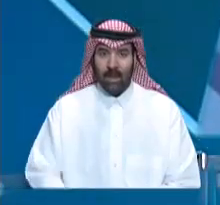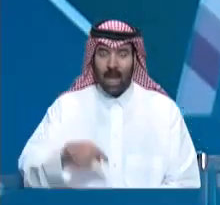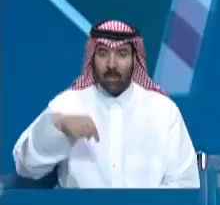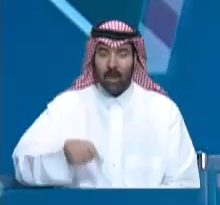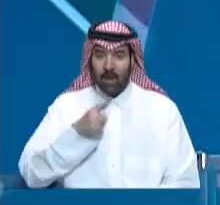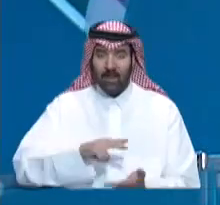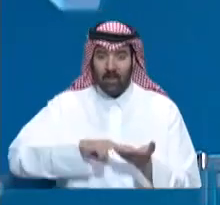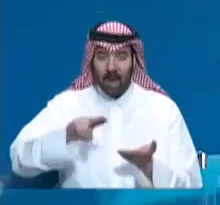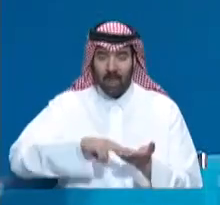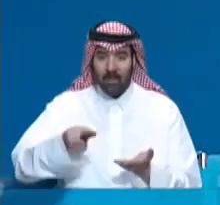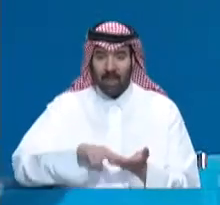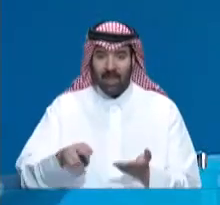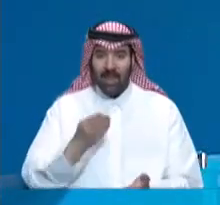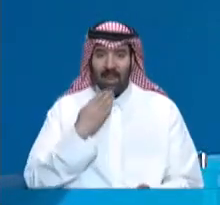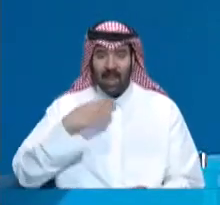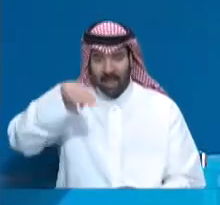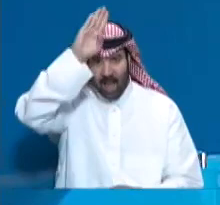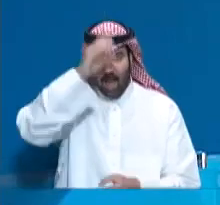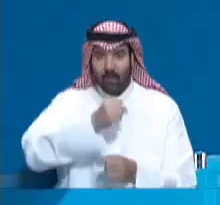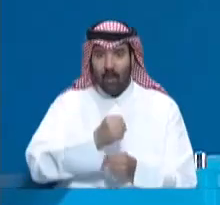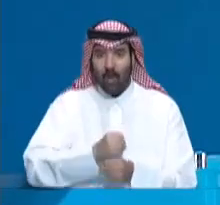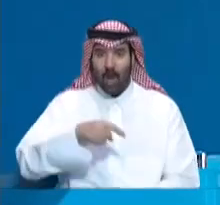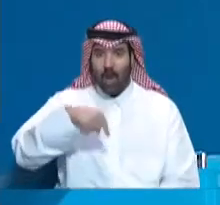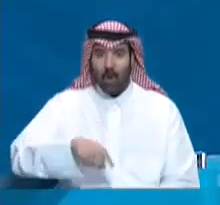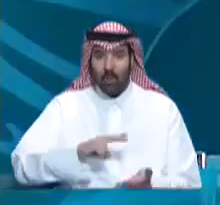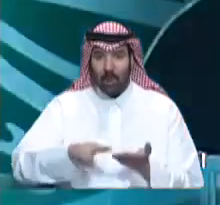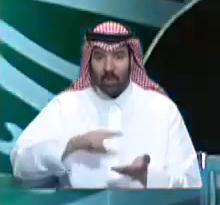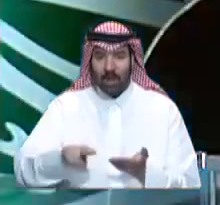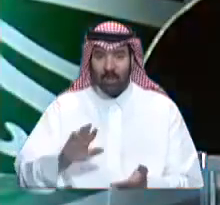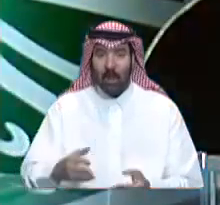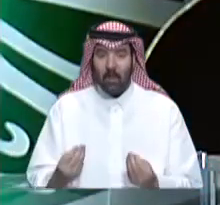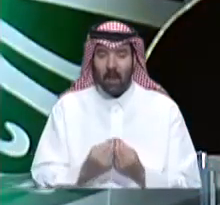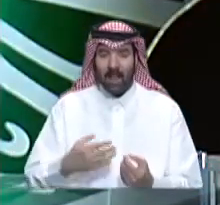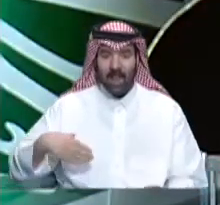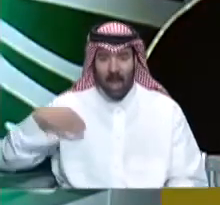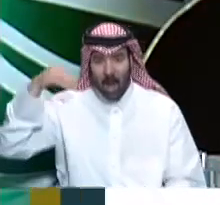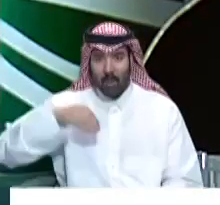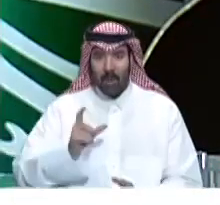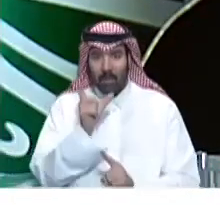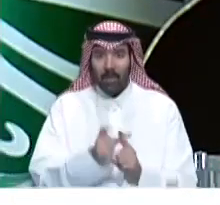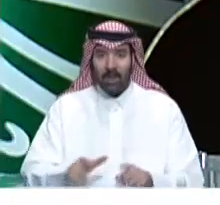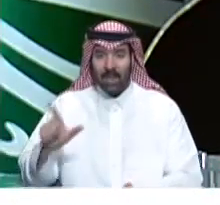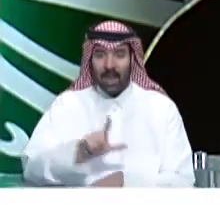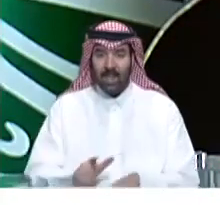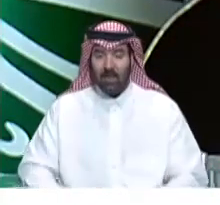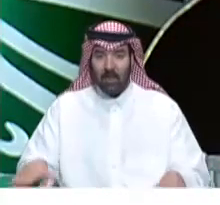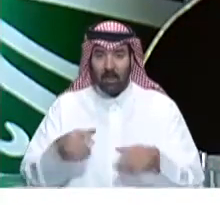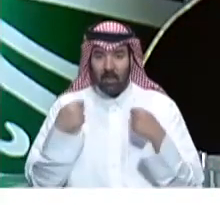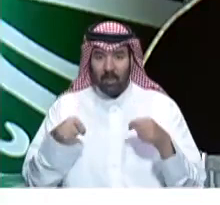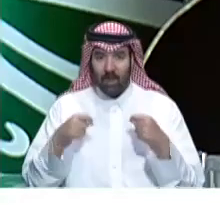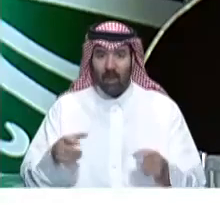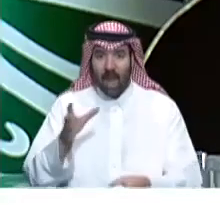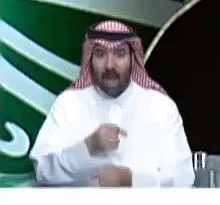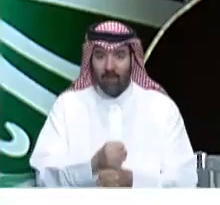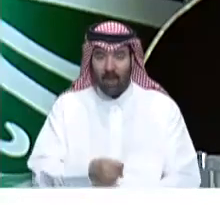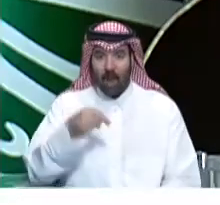هذا وبعث خادم الحرمين الشريفين الملك سلمان بن عبد العزيز آل سعود وصاحب السمو الملكي الأمير محمد بن سلمان بن عبد العزيز